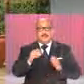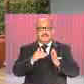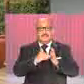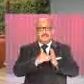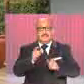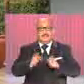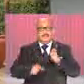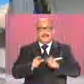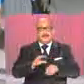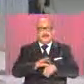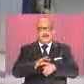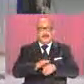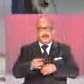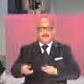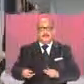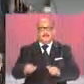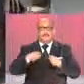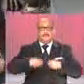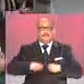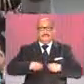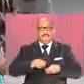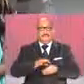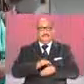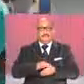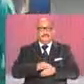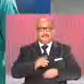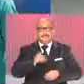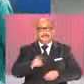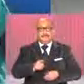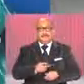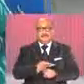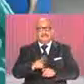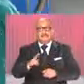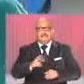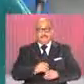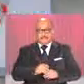20171 شخصا أصيبوا بالفيروس غرب إفريقيا.